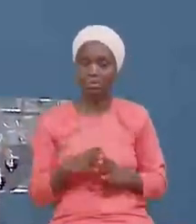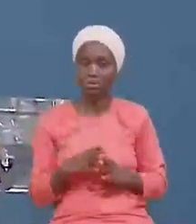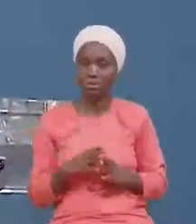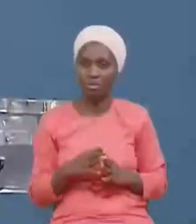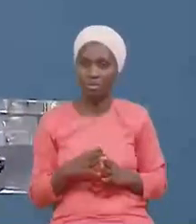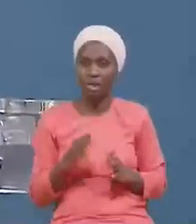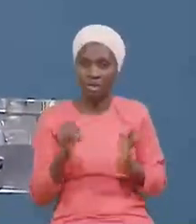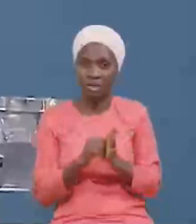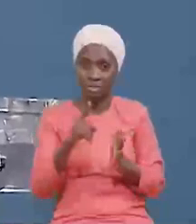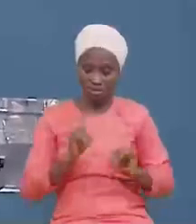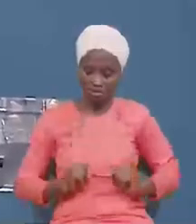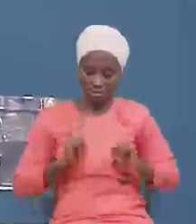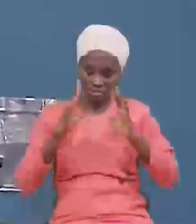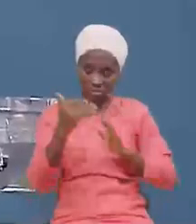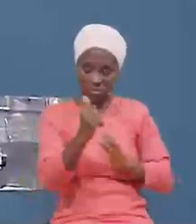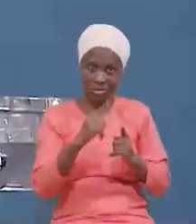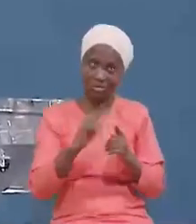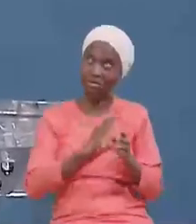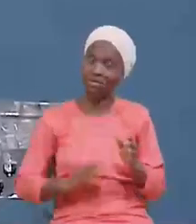que vous vous soumettez à Christ